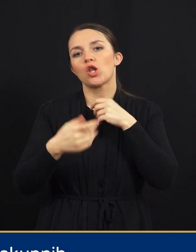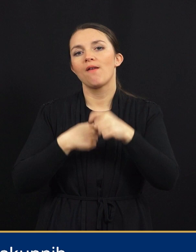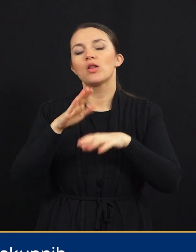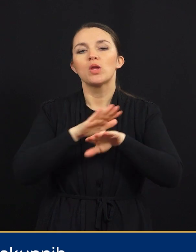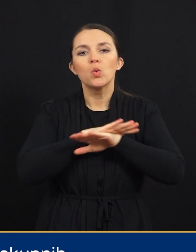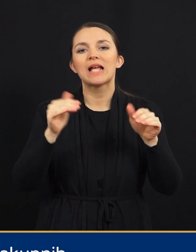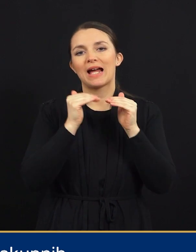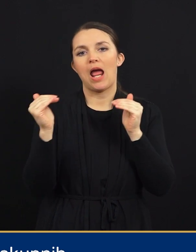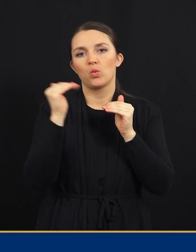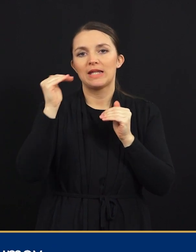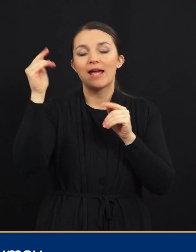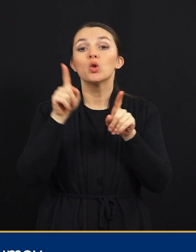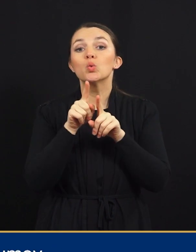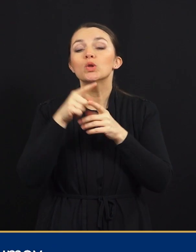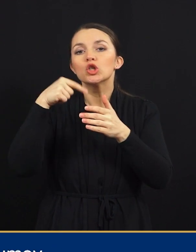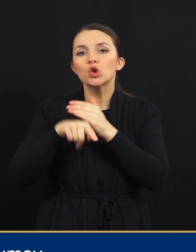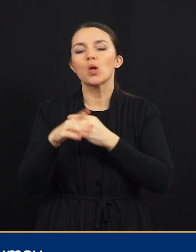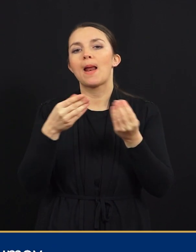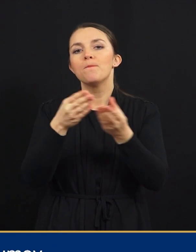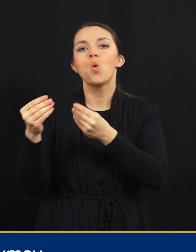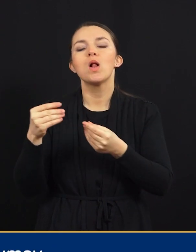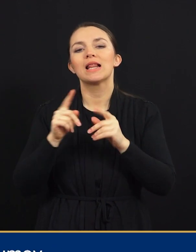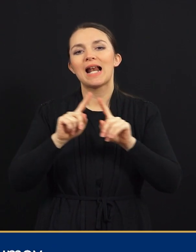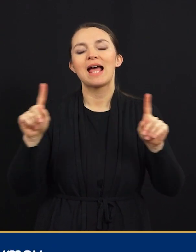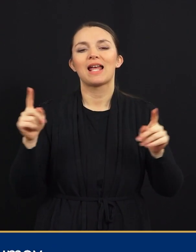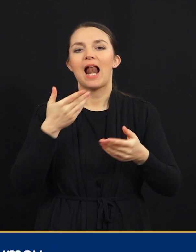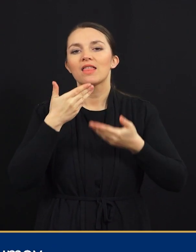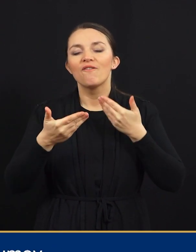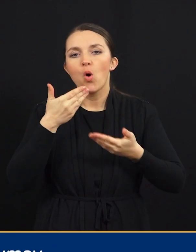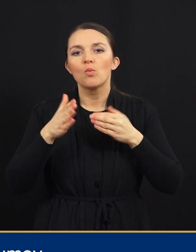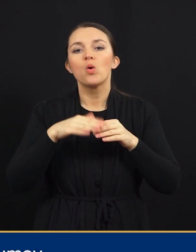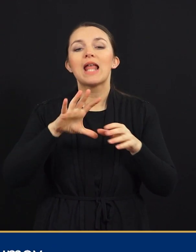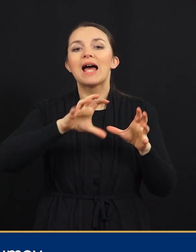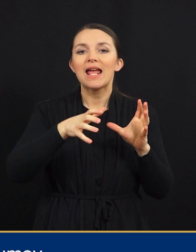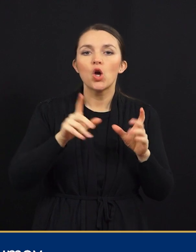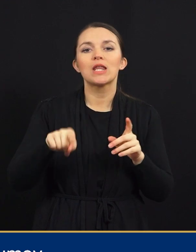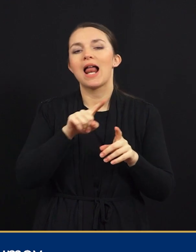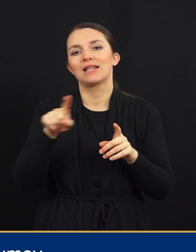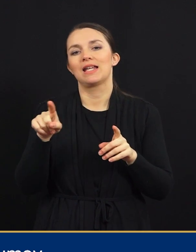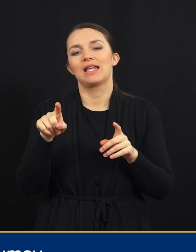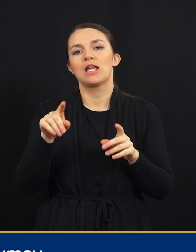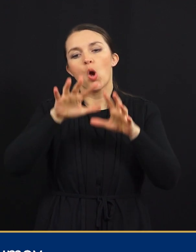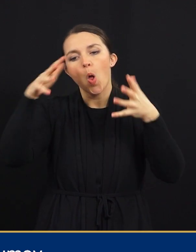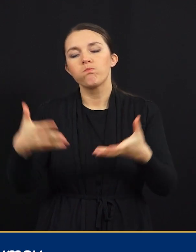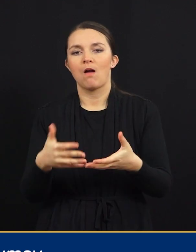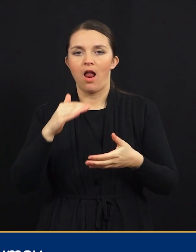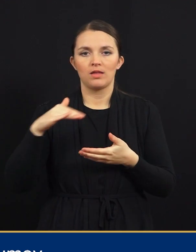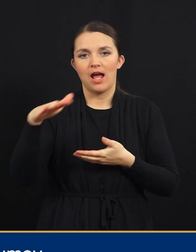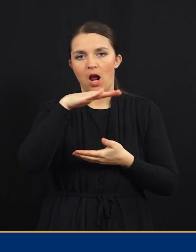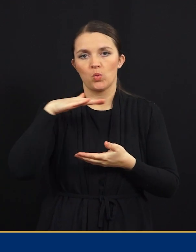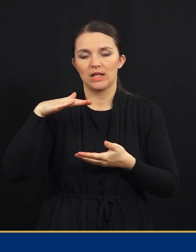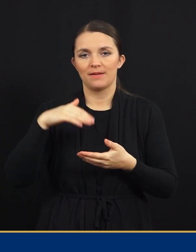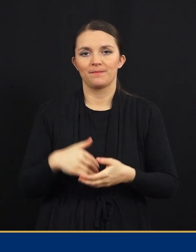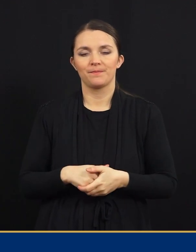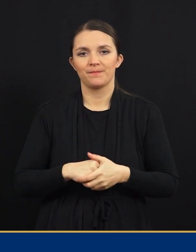na vseh ravneh, tudi v okviru multilateralnih forumov na regionalni in globalni ravni.